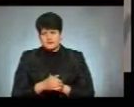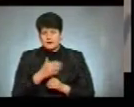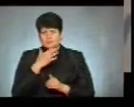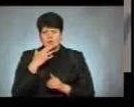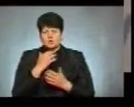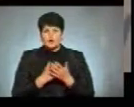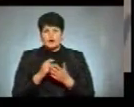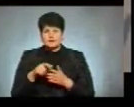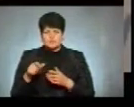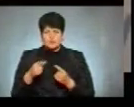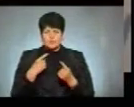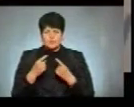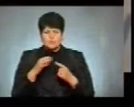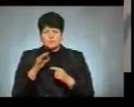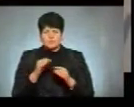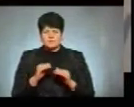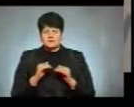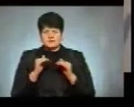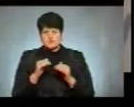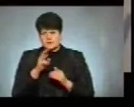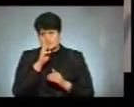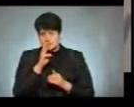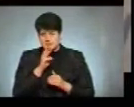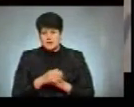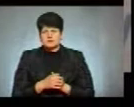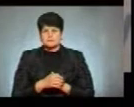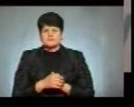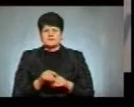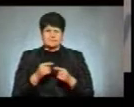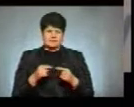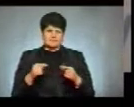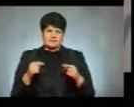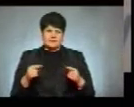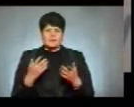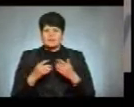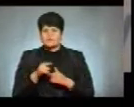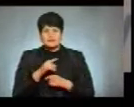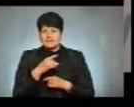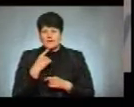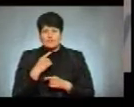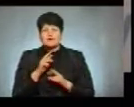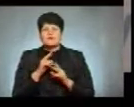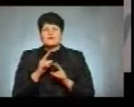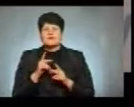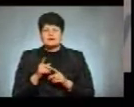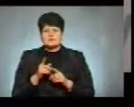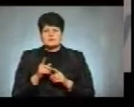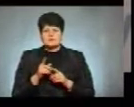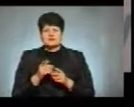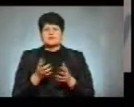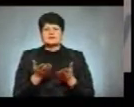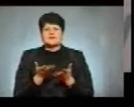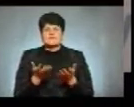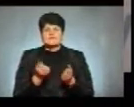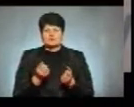кандидатів говорять про підвищення заробітних плат і таке інше, проте вони не говорять, яким чином, де вони візьмуть